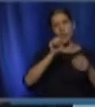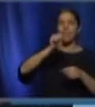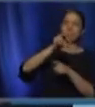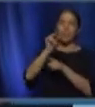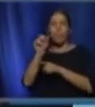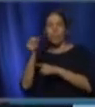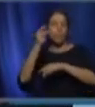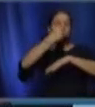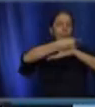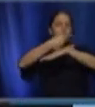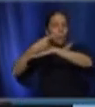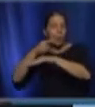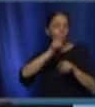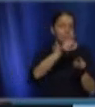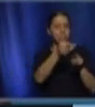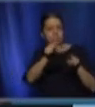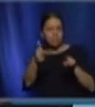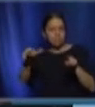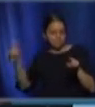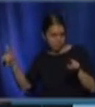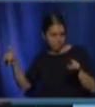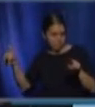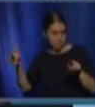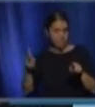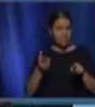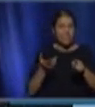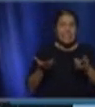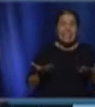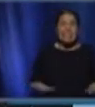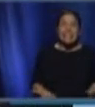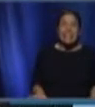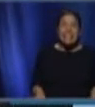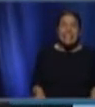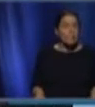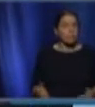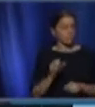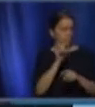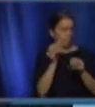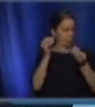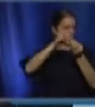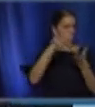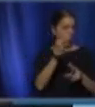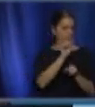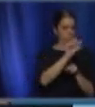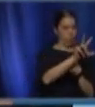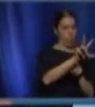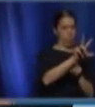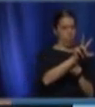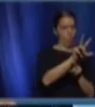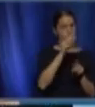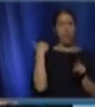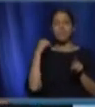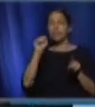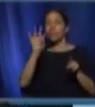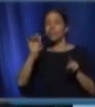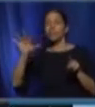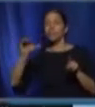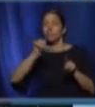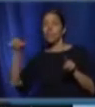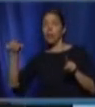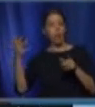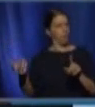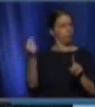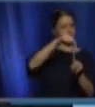jeunes du secondaire 3. Donc, ça veut dire les jeunes du secondaire 3, 4, 5 vont avoir une journée à l'école, puis